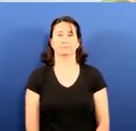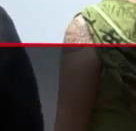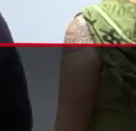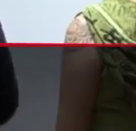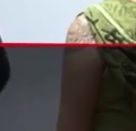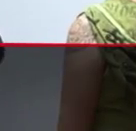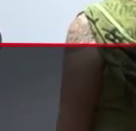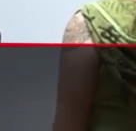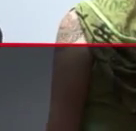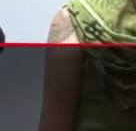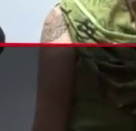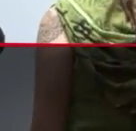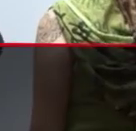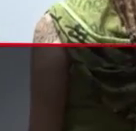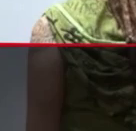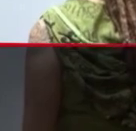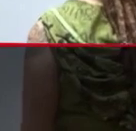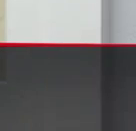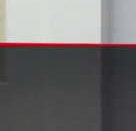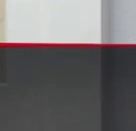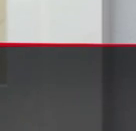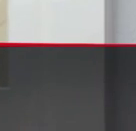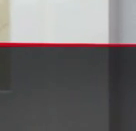lagun artean manatu zituenak gehitu behar